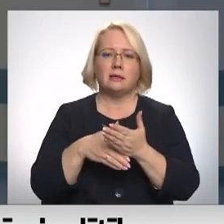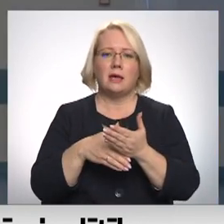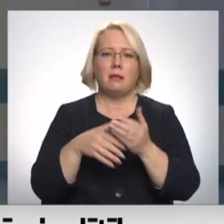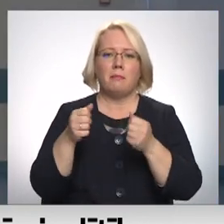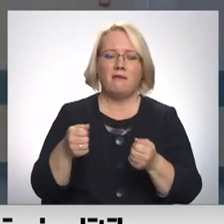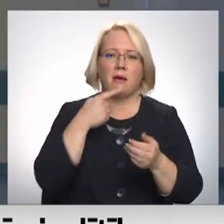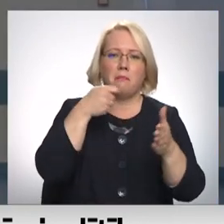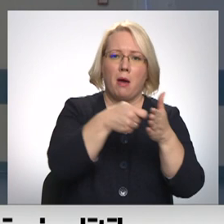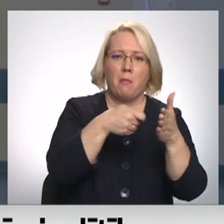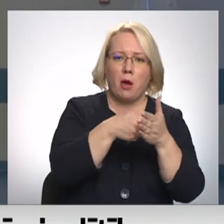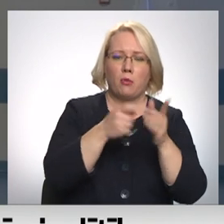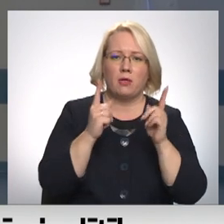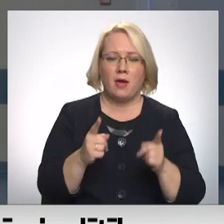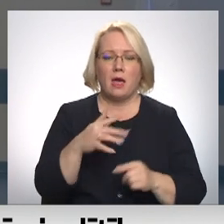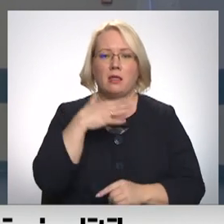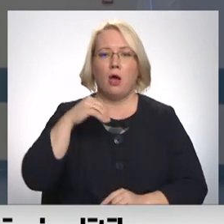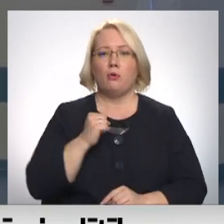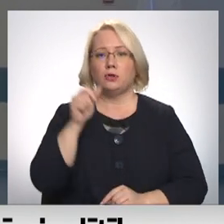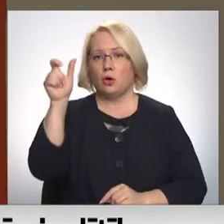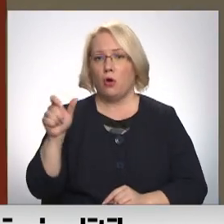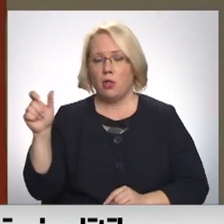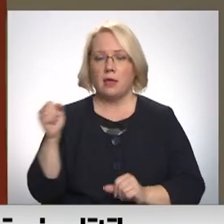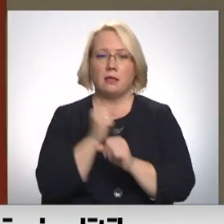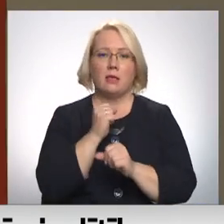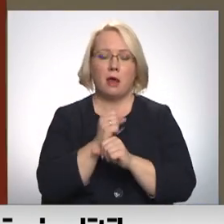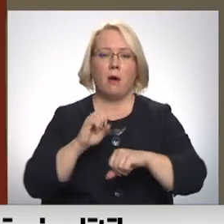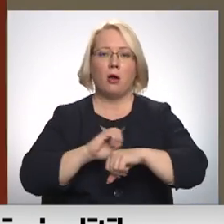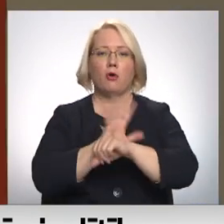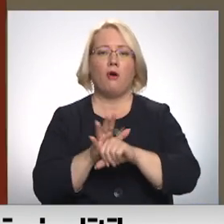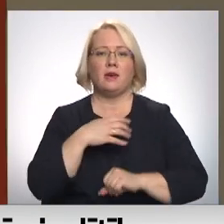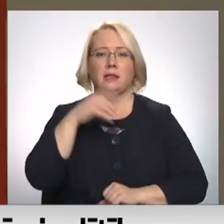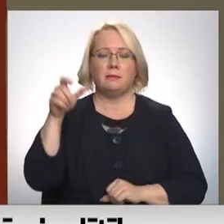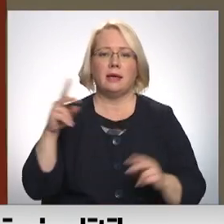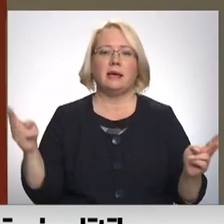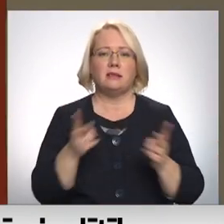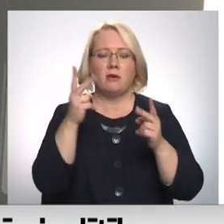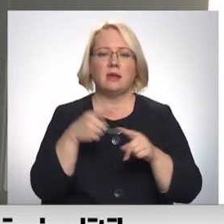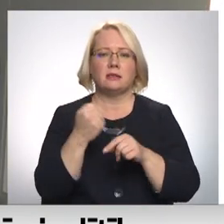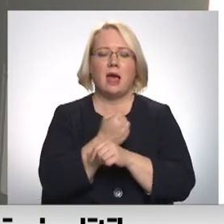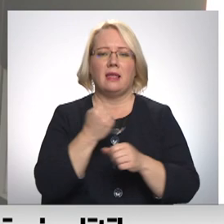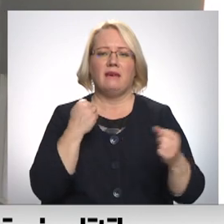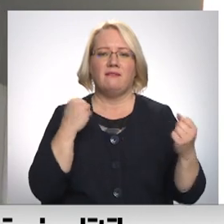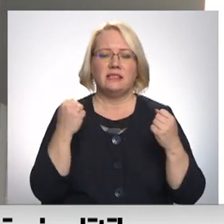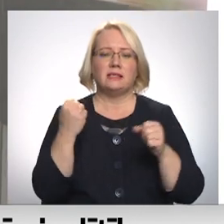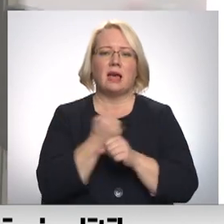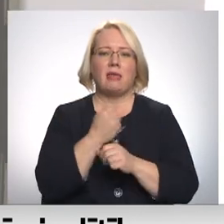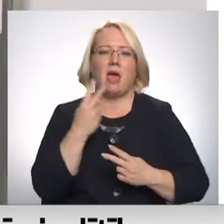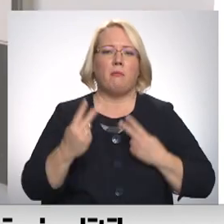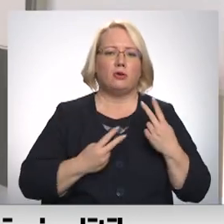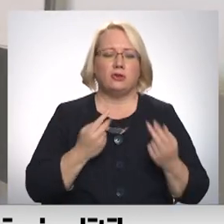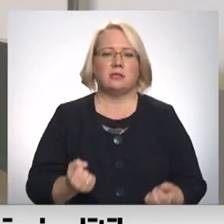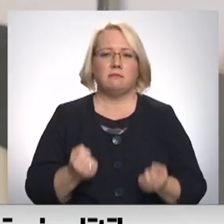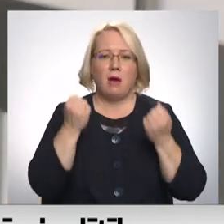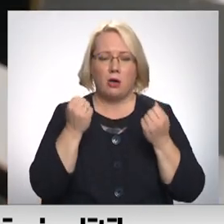viņus. Ārste stāsta, ka daudz kolēģi darbā ar Covid slimniekiem jūtas izdeguši, jo tas ir gan fiziski, gan emocionāli smagi. Arī laika